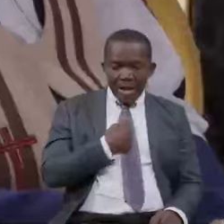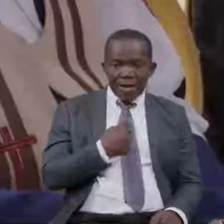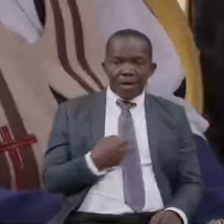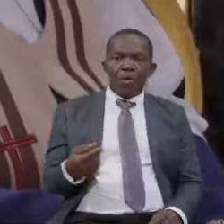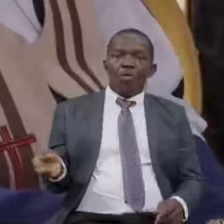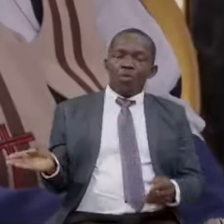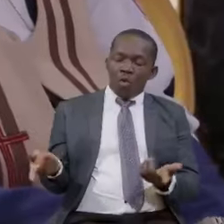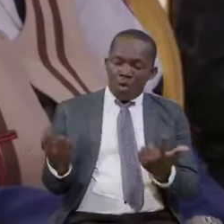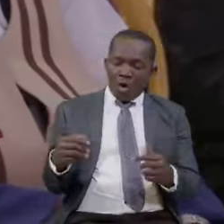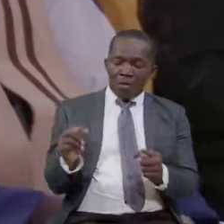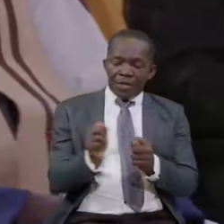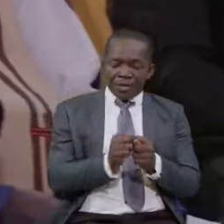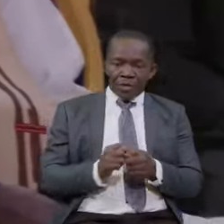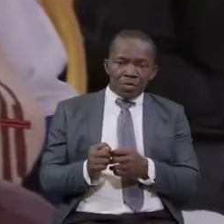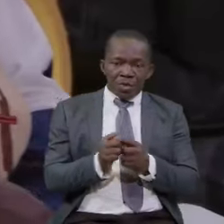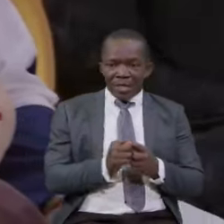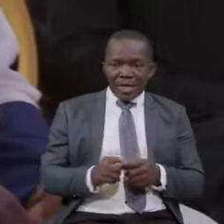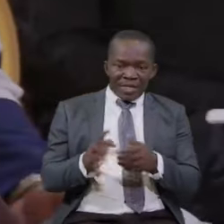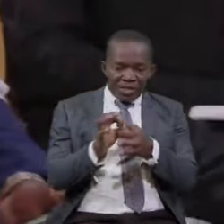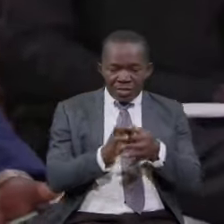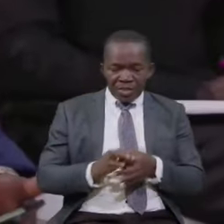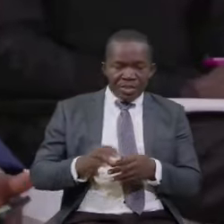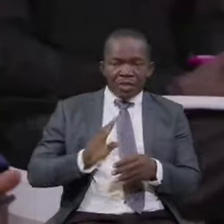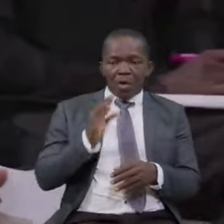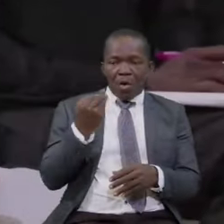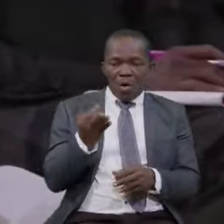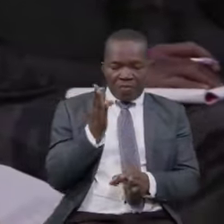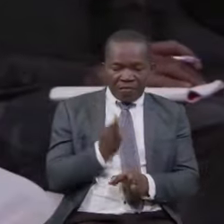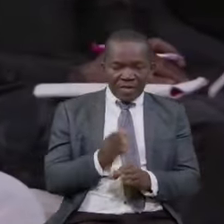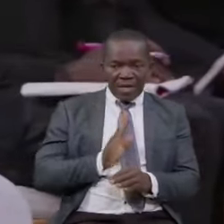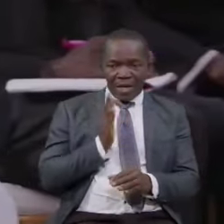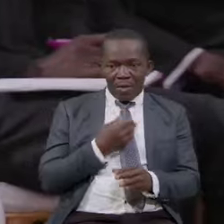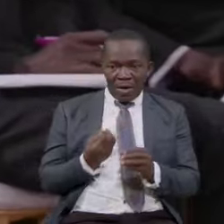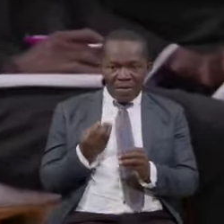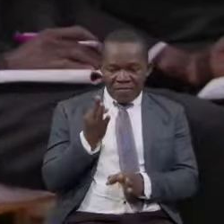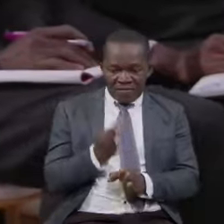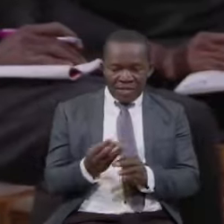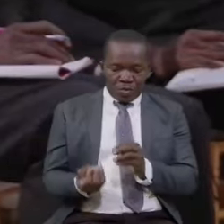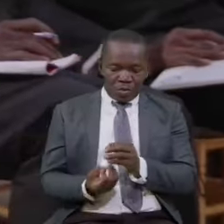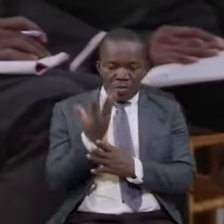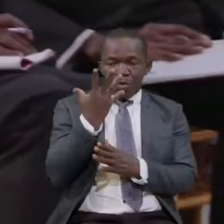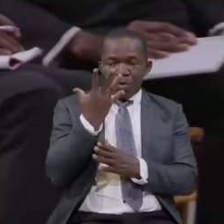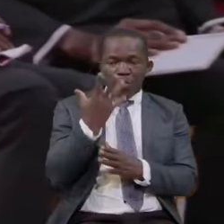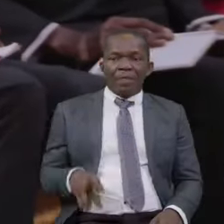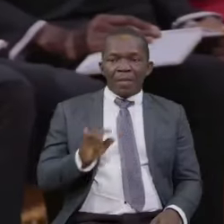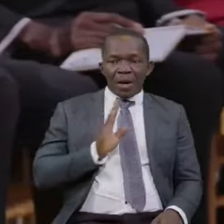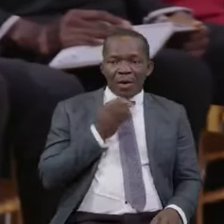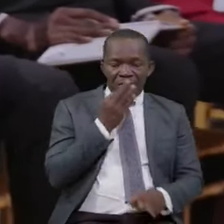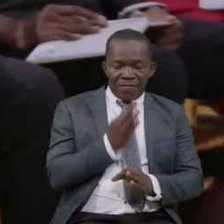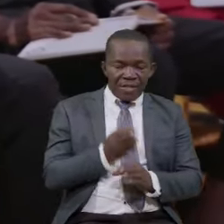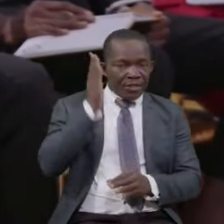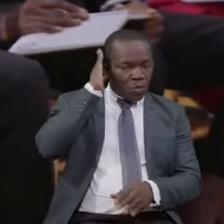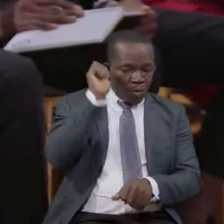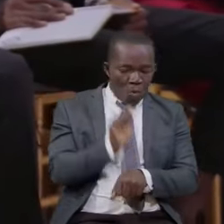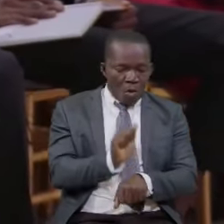la foi notre foi va croître notre foi va agir et nous